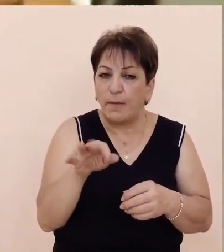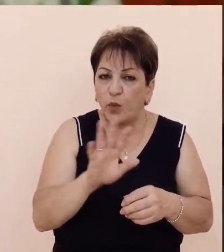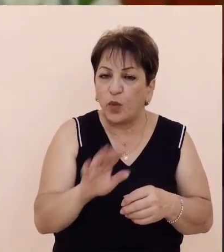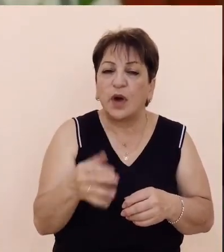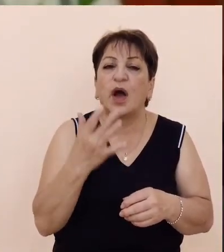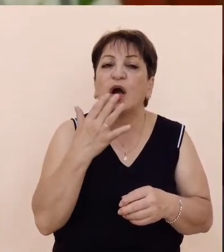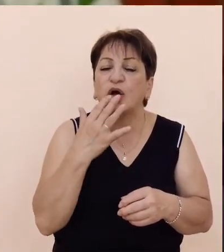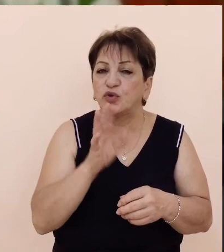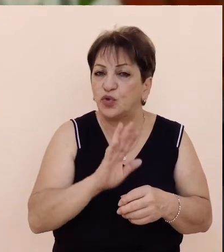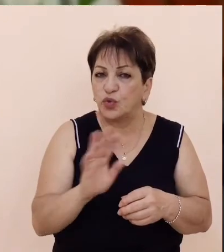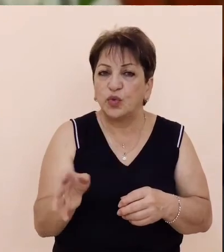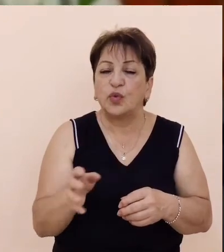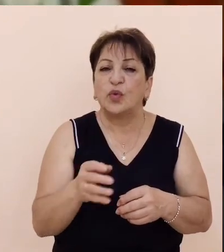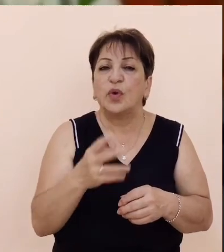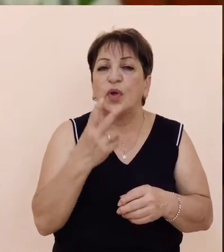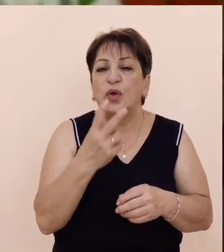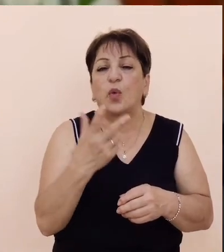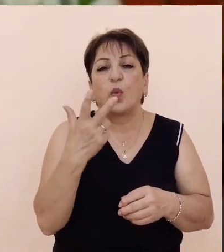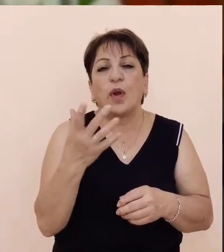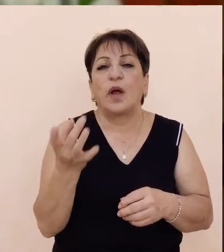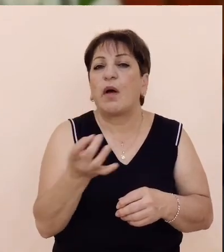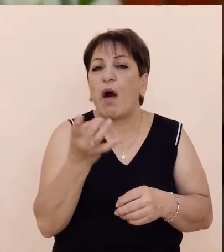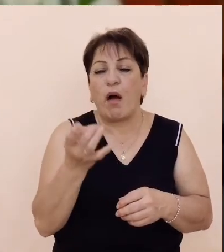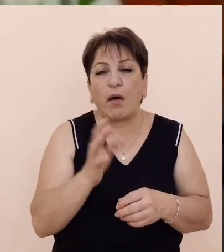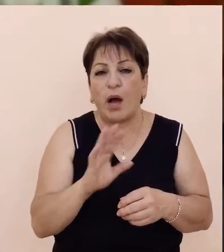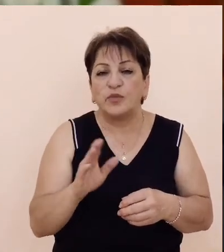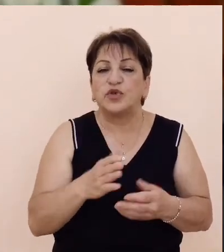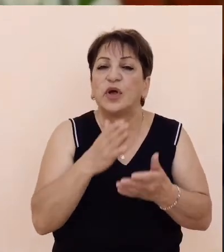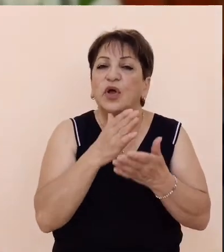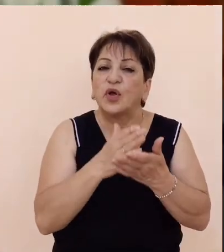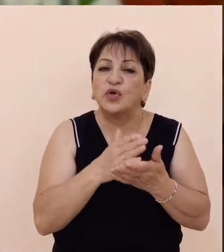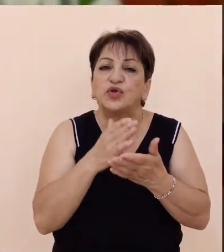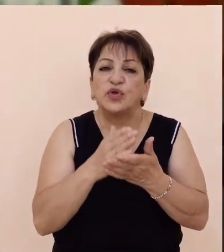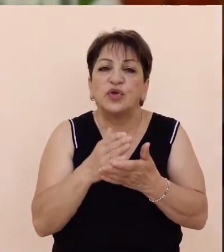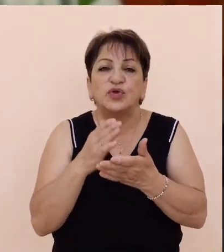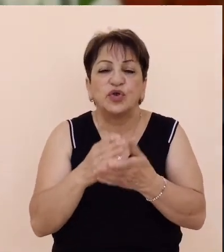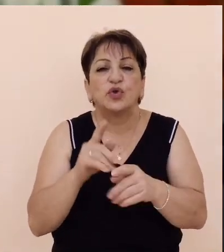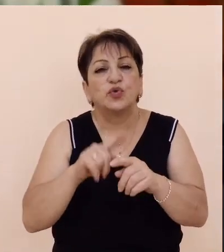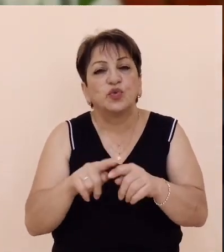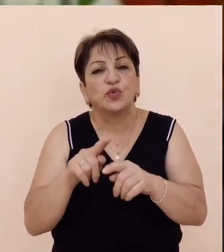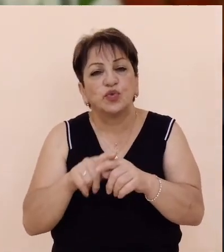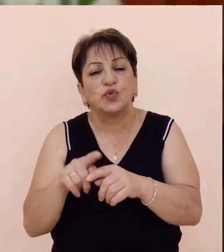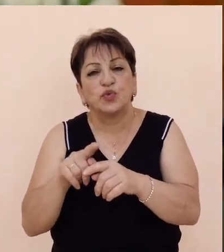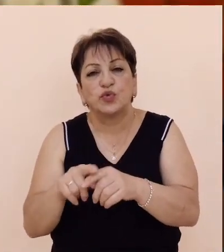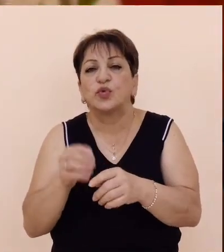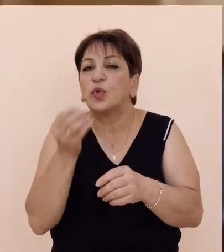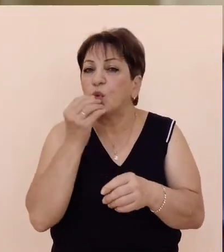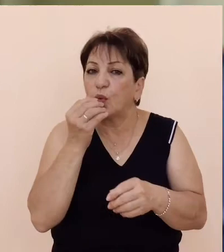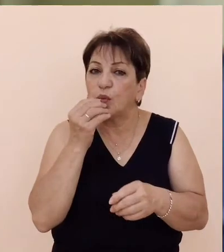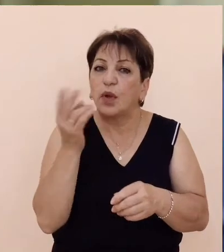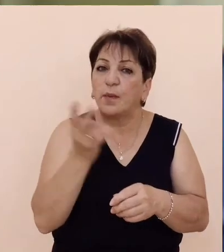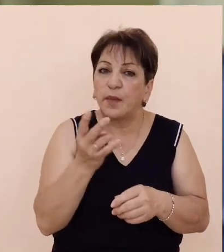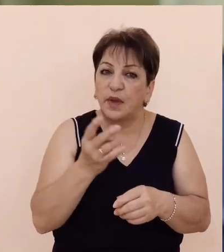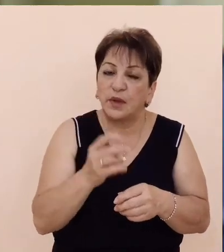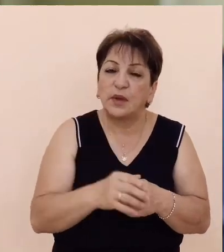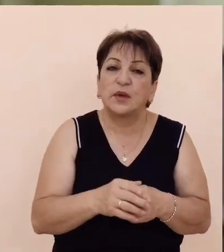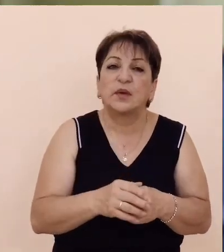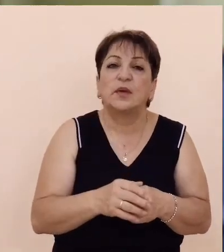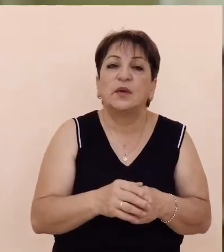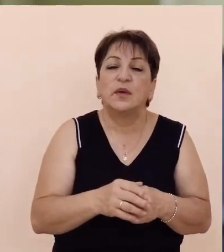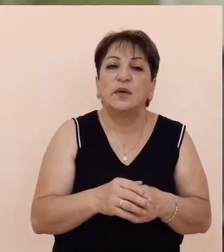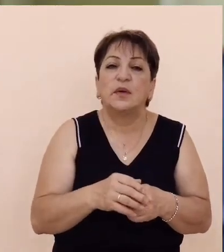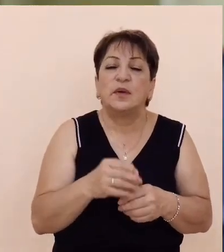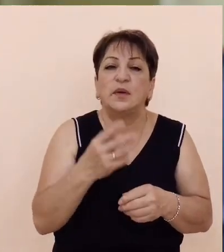կծու։ Ցանկալի է ուտել ոչ թե 2-3 անգամ, այլ փոքր քանակներով, քիչ-քիչ քանակներով, բայց ավելի հաճախ։ Պտղի քաշը